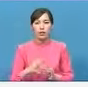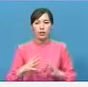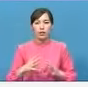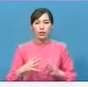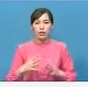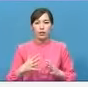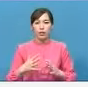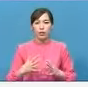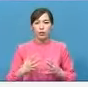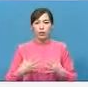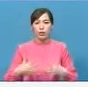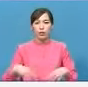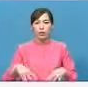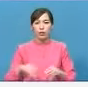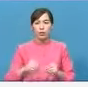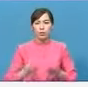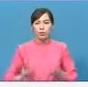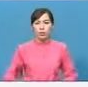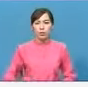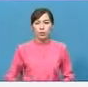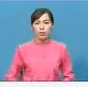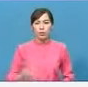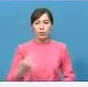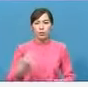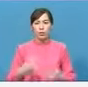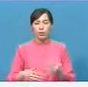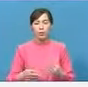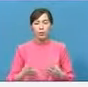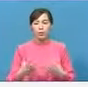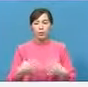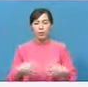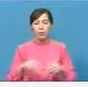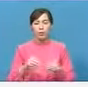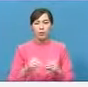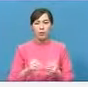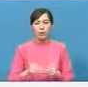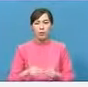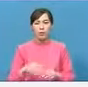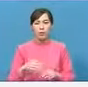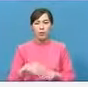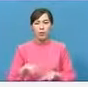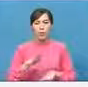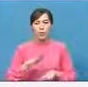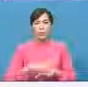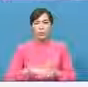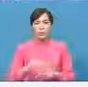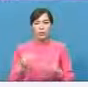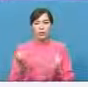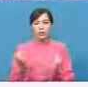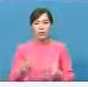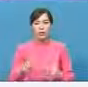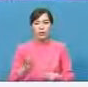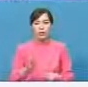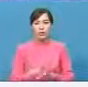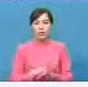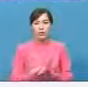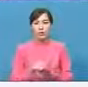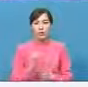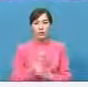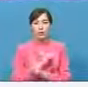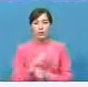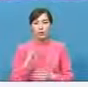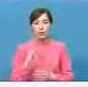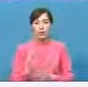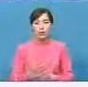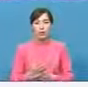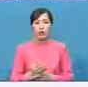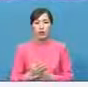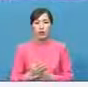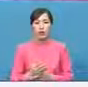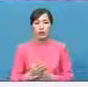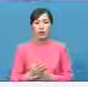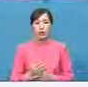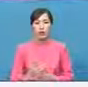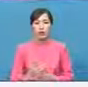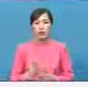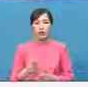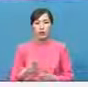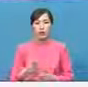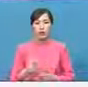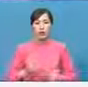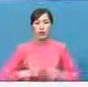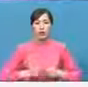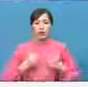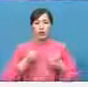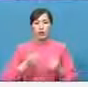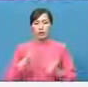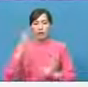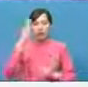мүгедек балдар жағдайда аудан есебінен, бюджет есебінен тегін демалатын болады. Арамызда сан саланы ұршықша ерер, талапты да